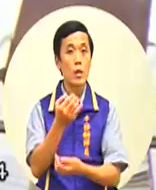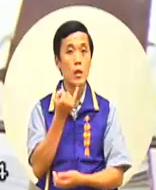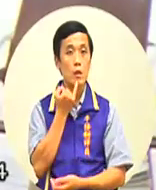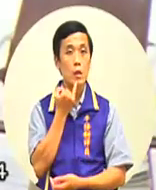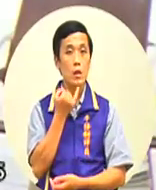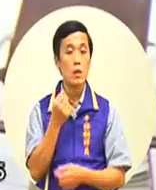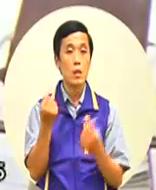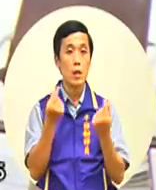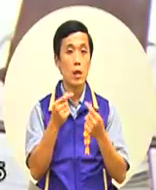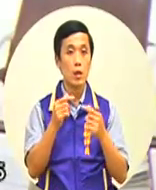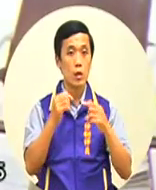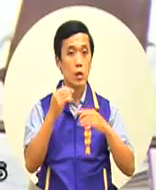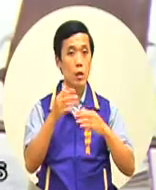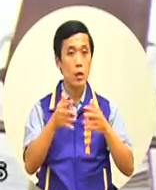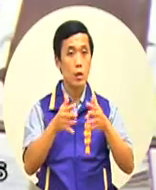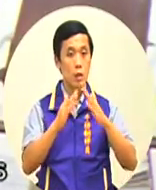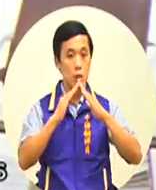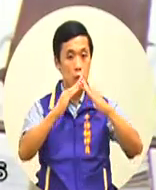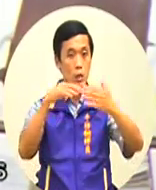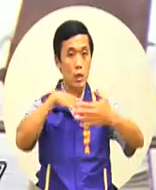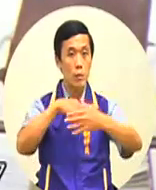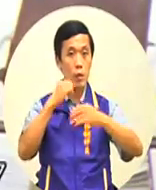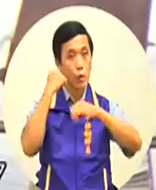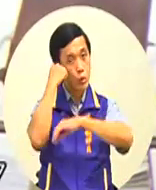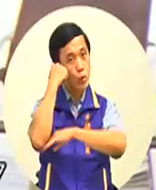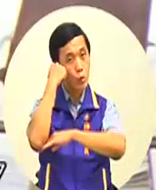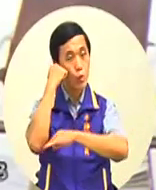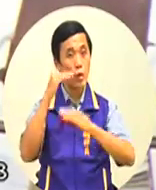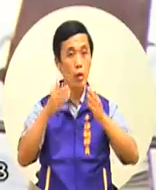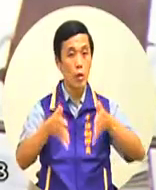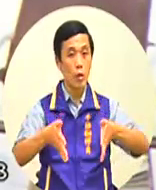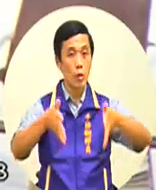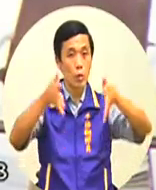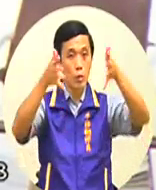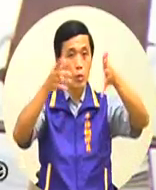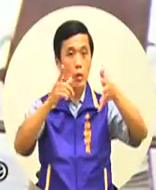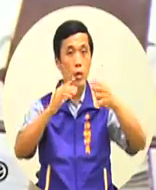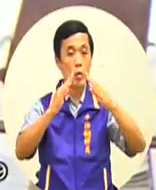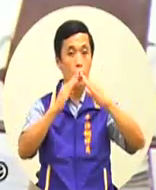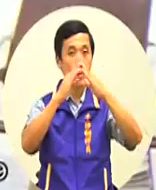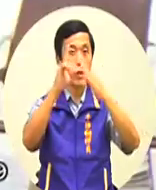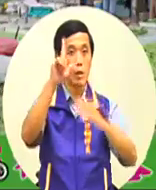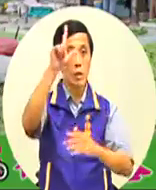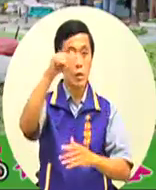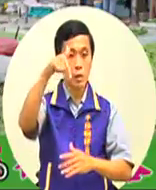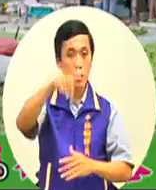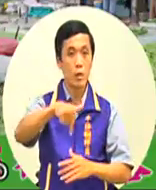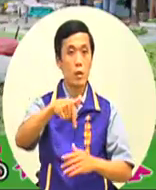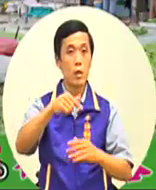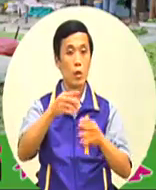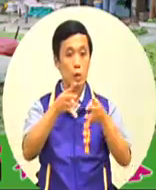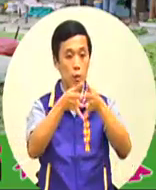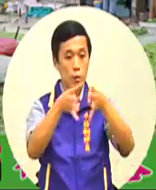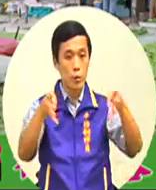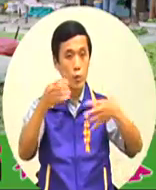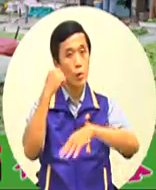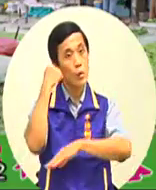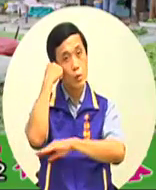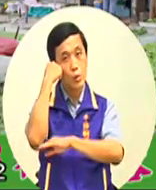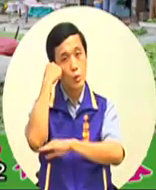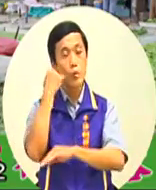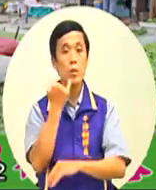在都会区的人，因楼顶楼卡吼，啊，拢住大楼吼，啊，住公寓有可能